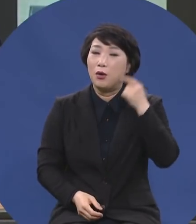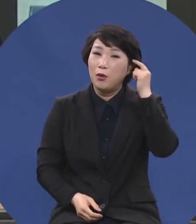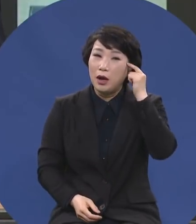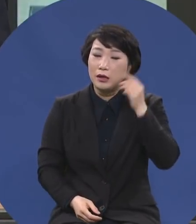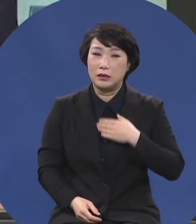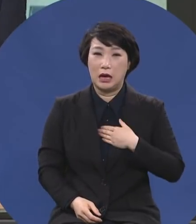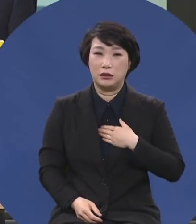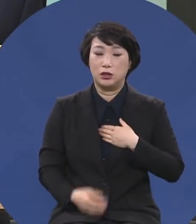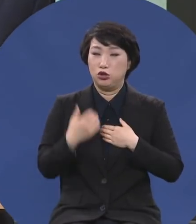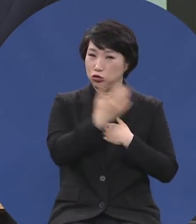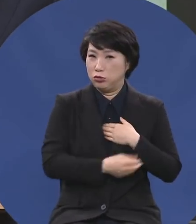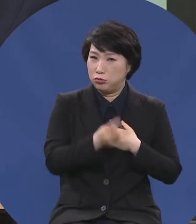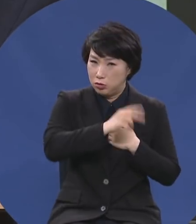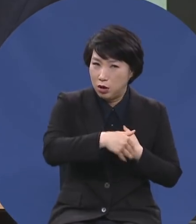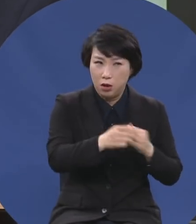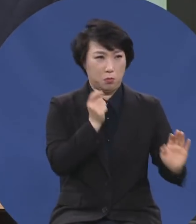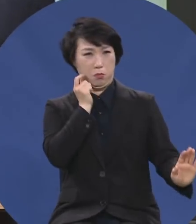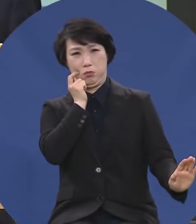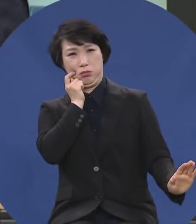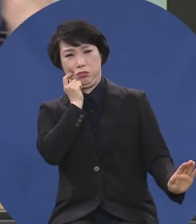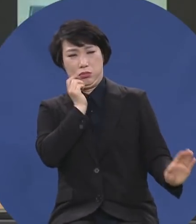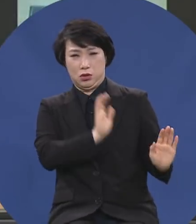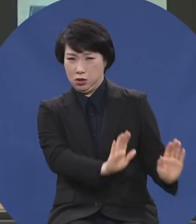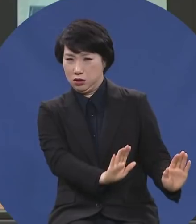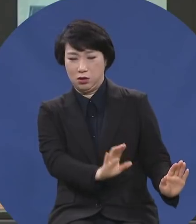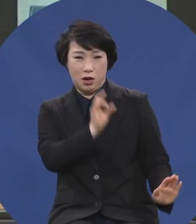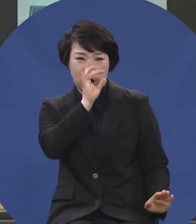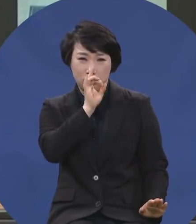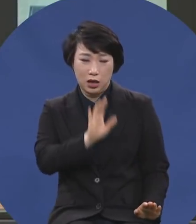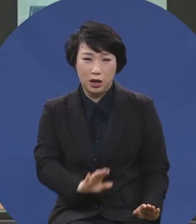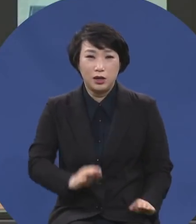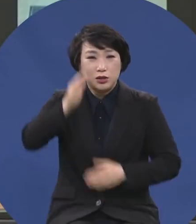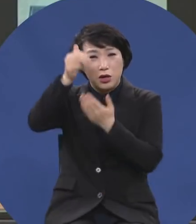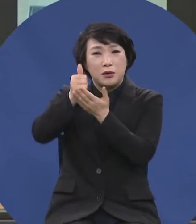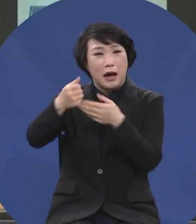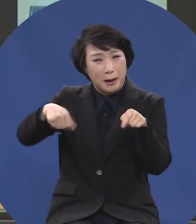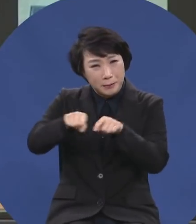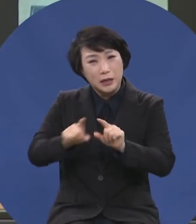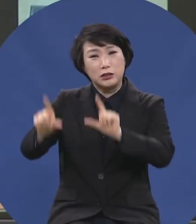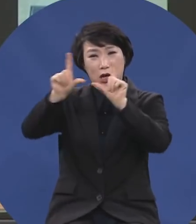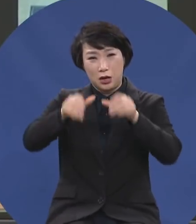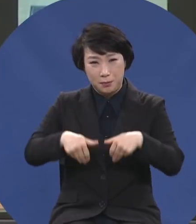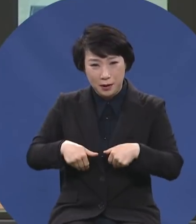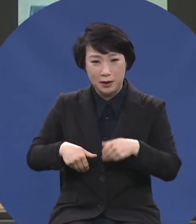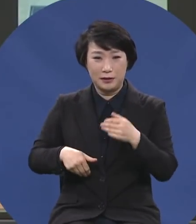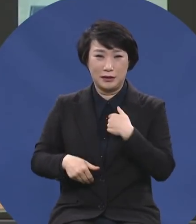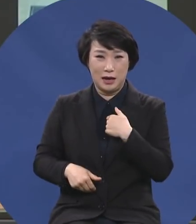절대로 육으로 돌아갈 수 없다. 성령으로 살아야 된다.